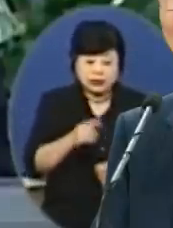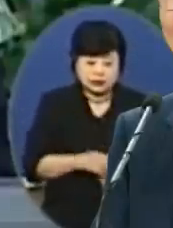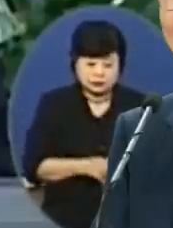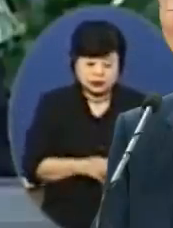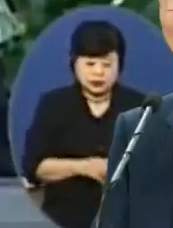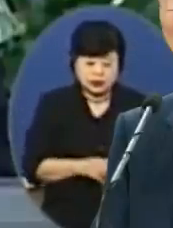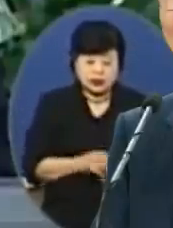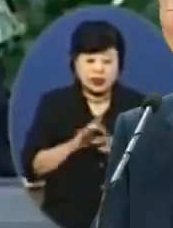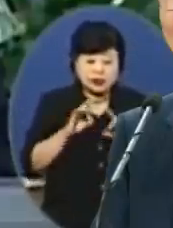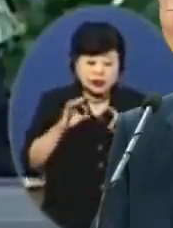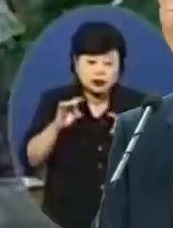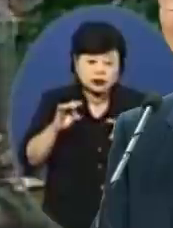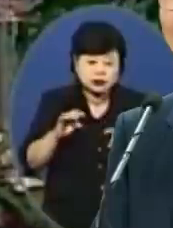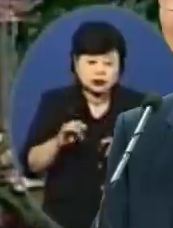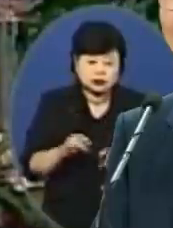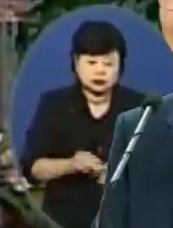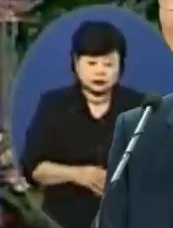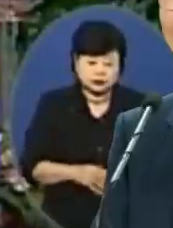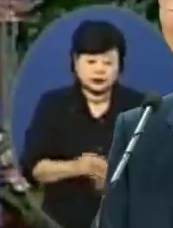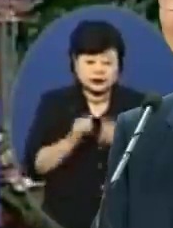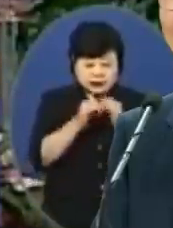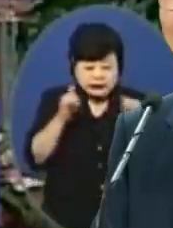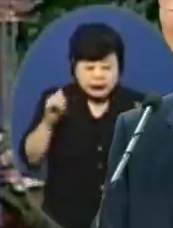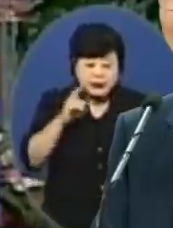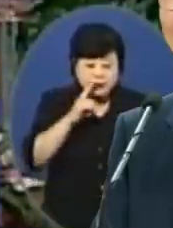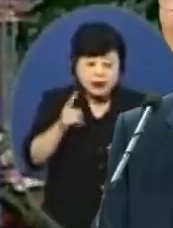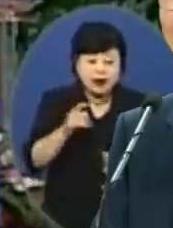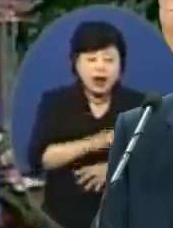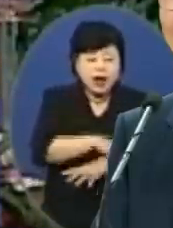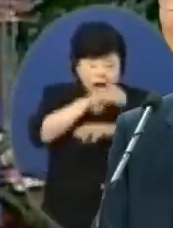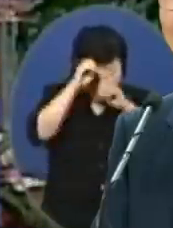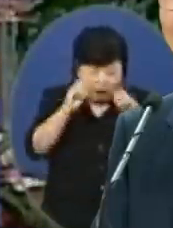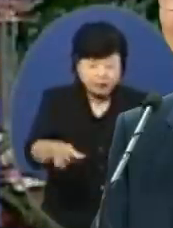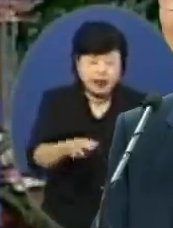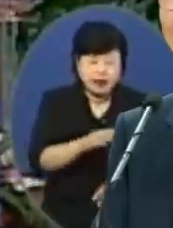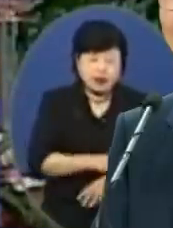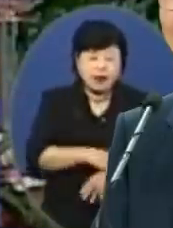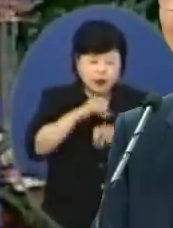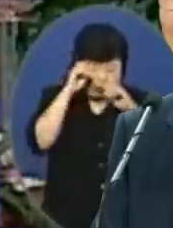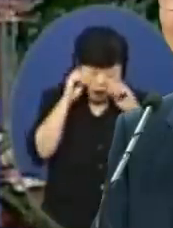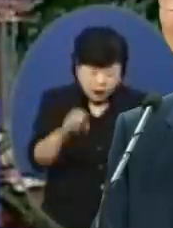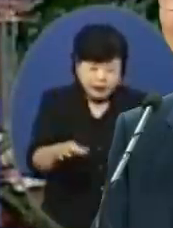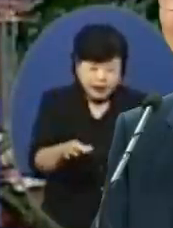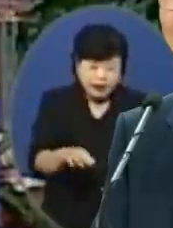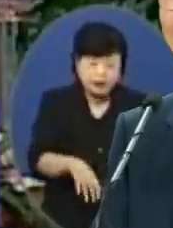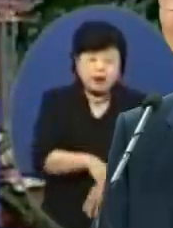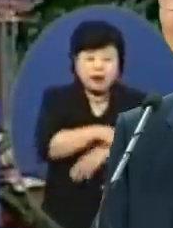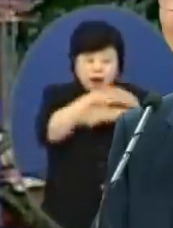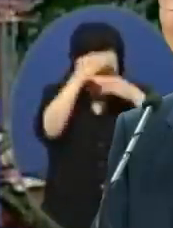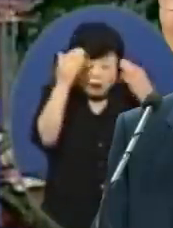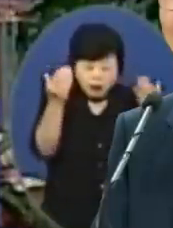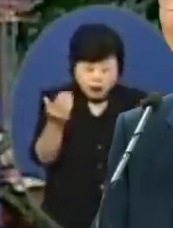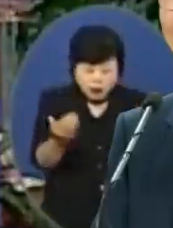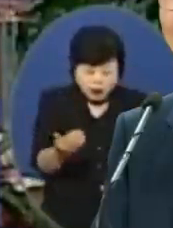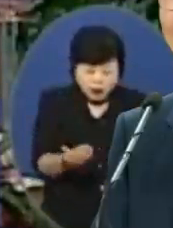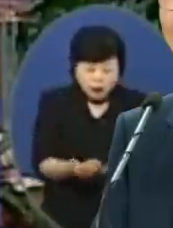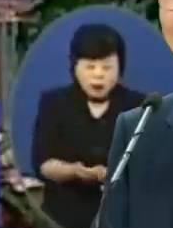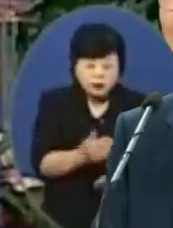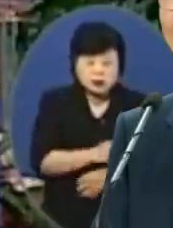남겼습니다. 전도서 1장 2절에 전도자가 이르되 헛되고 헛되며